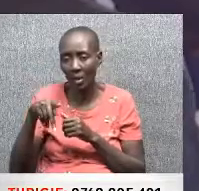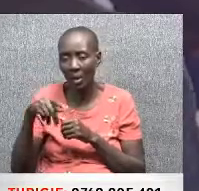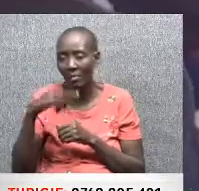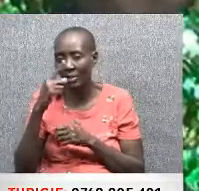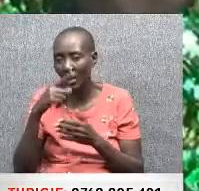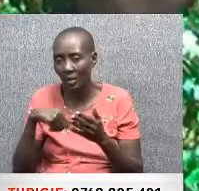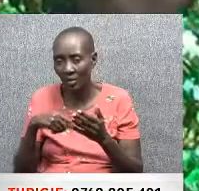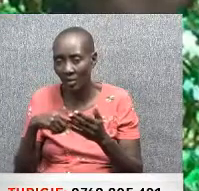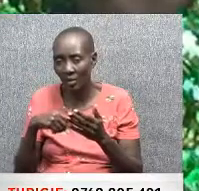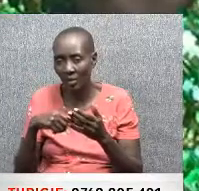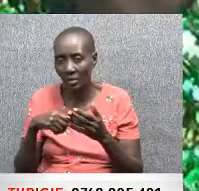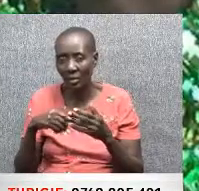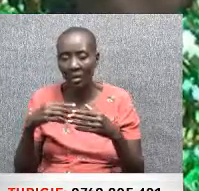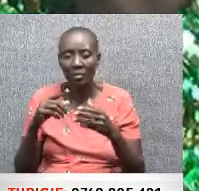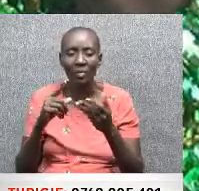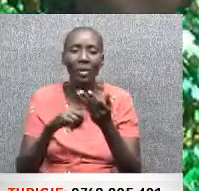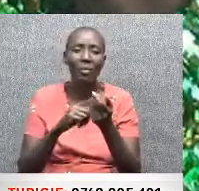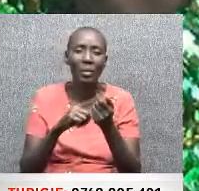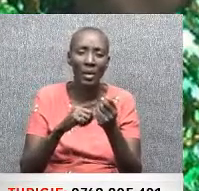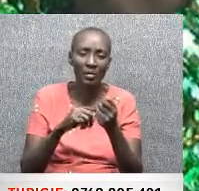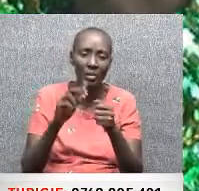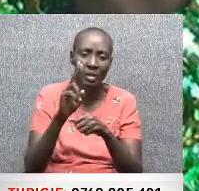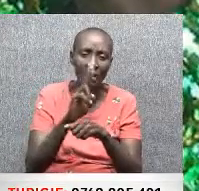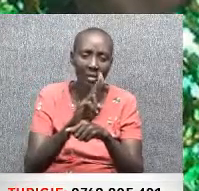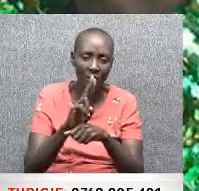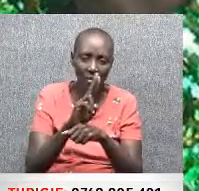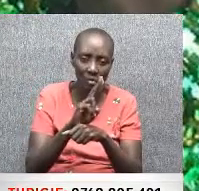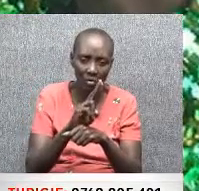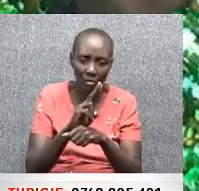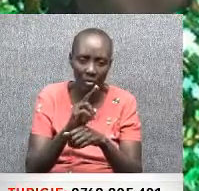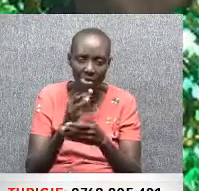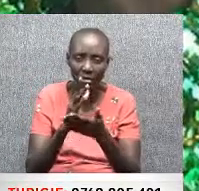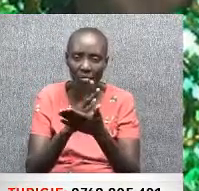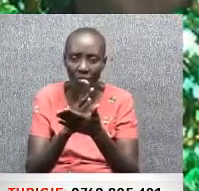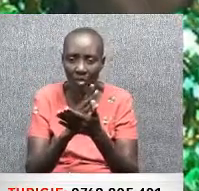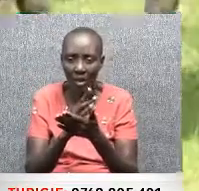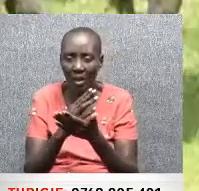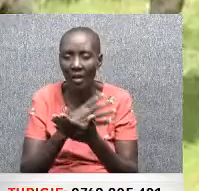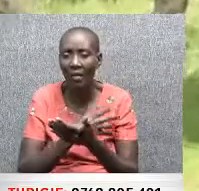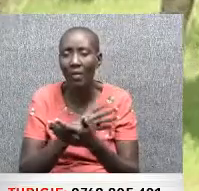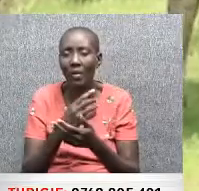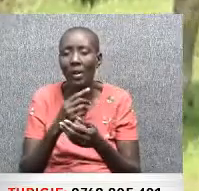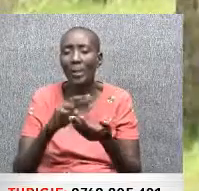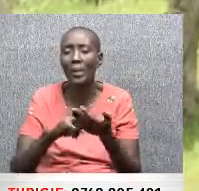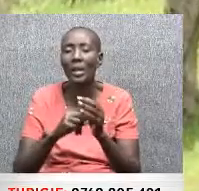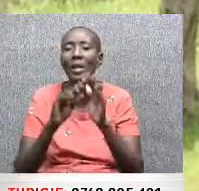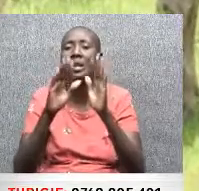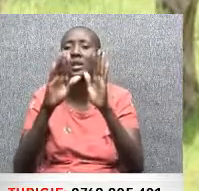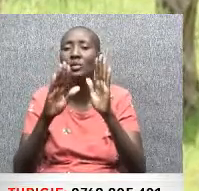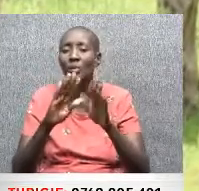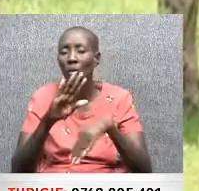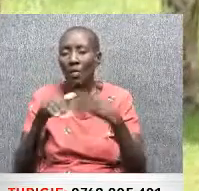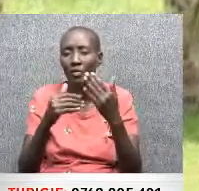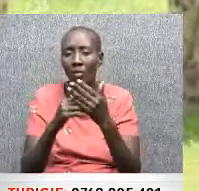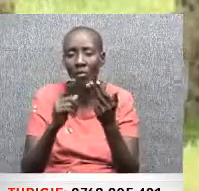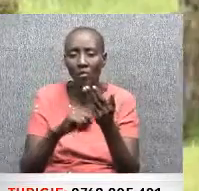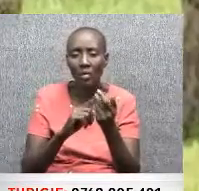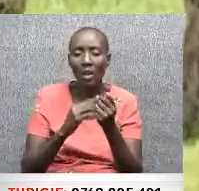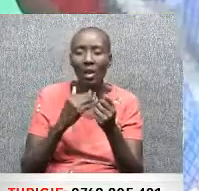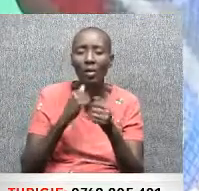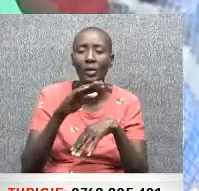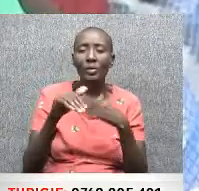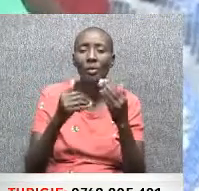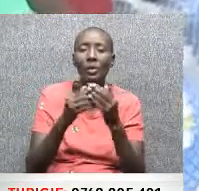tumika katika ugavi wa rasmali na hivyo ni muhimu kila mkazi na wageni kuhesabiwa, hata kuwataka wale wote waliokwenda malishoni kurejea